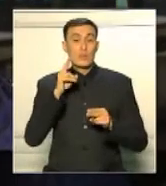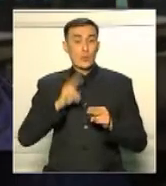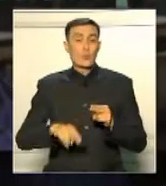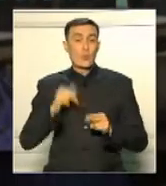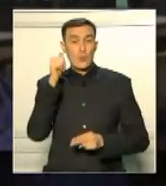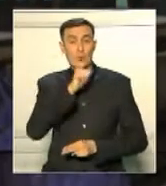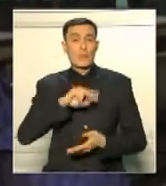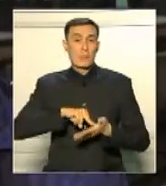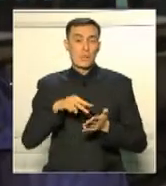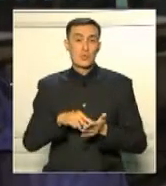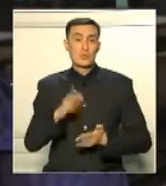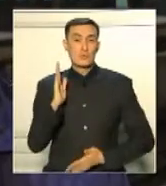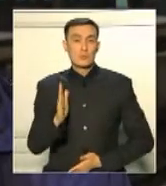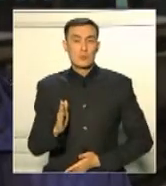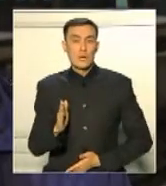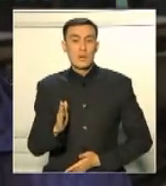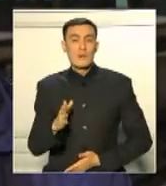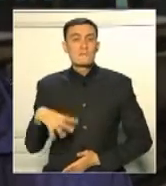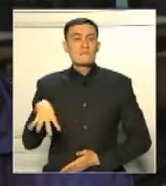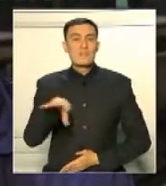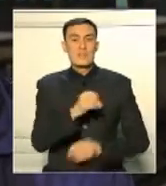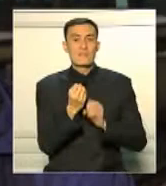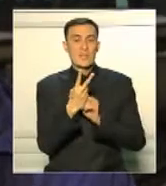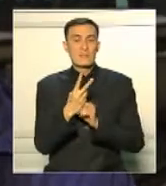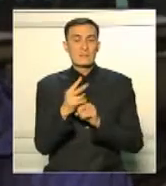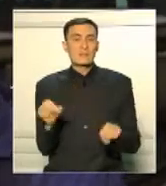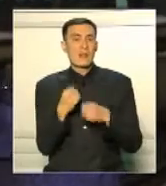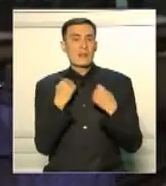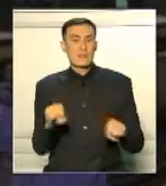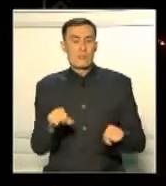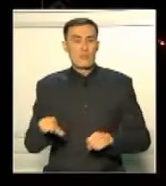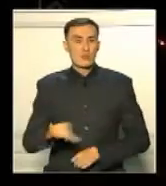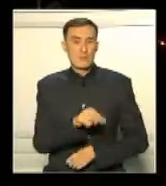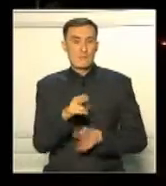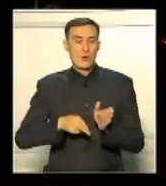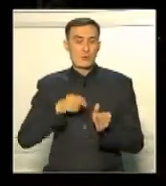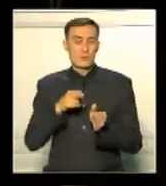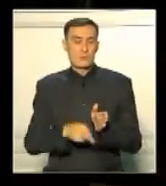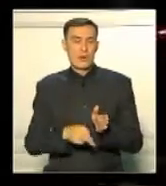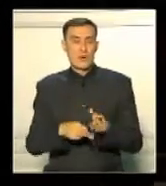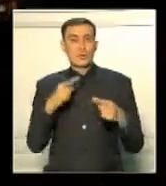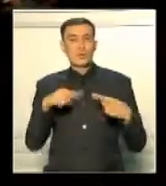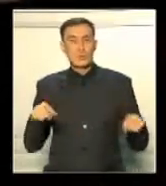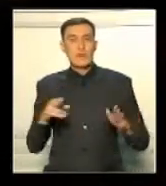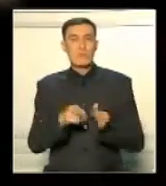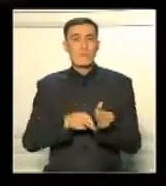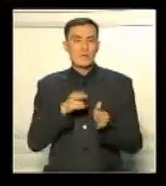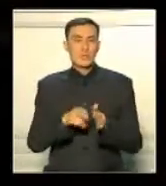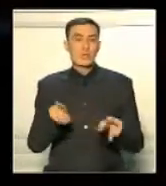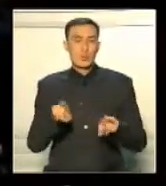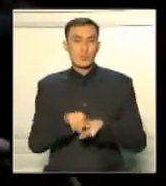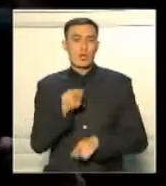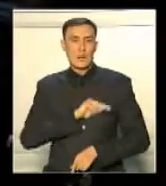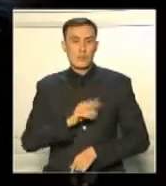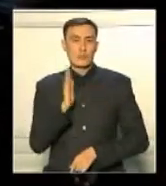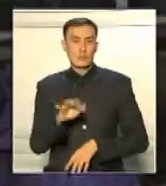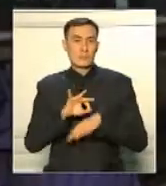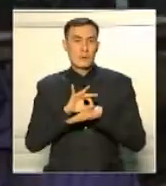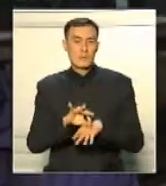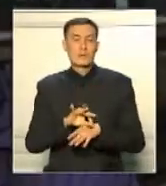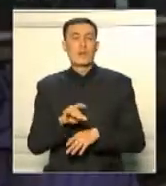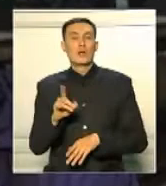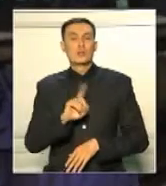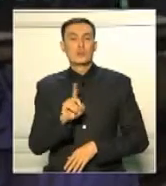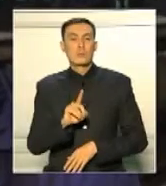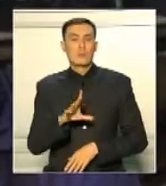мы планируем охватить все 12 скоростных маршрутов поездов Тулпартальга. Другие поезда тоже работа ведется, чтобы не только на